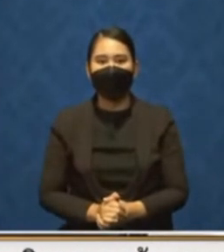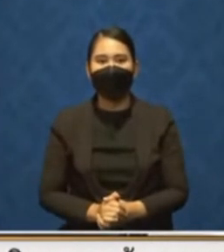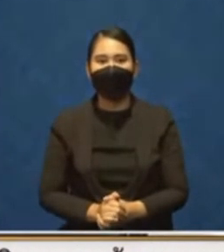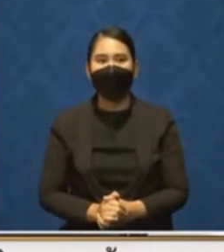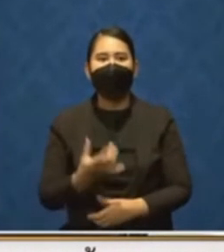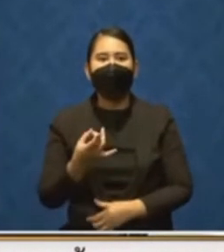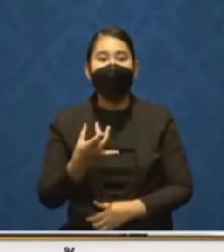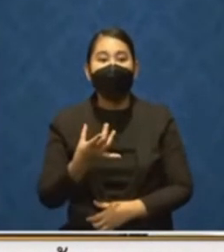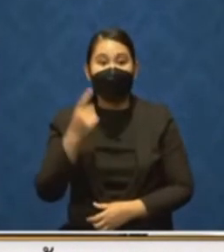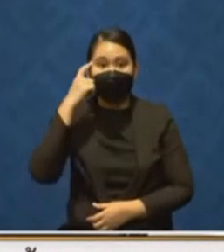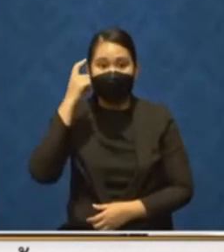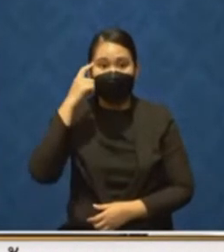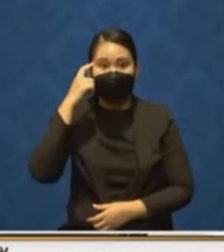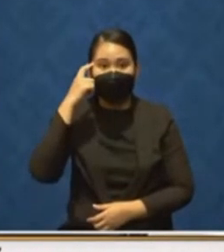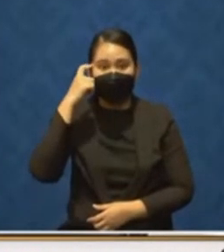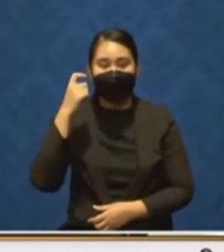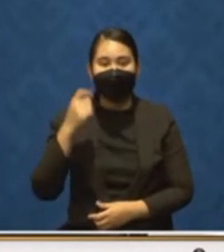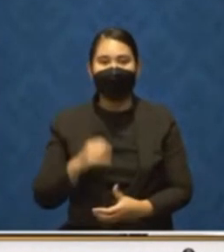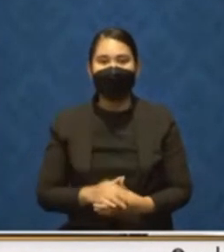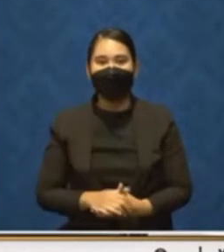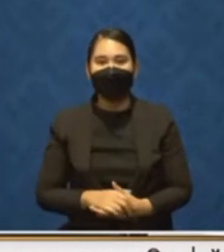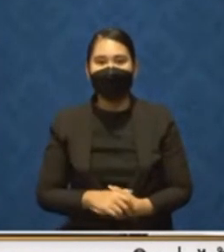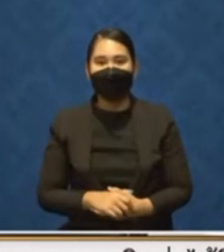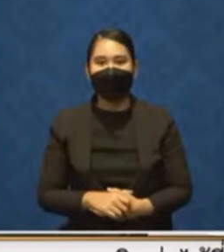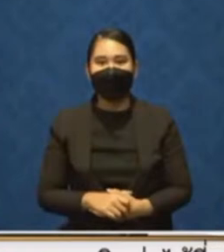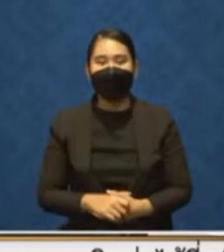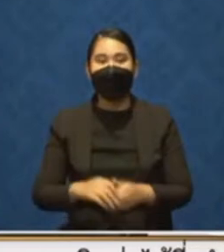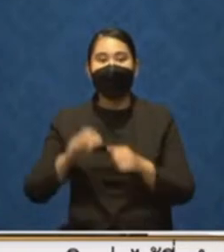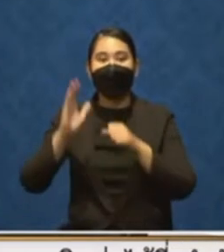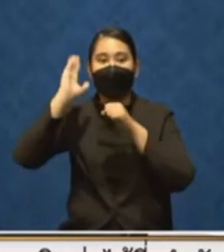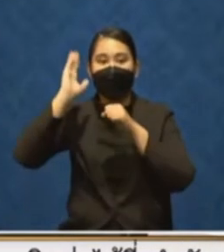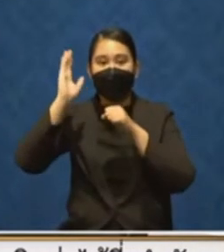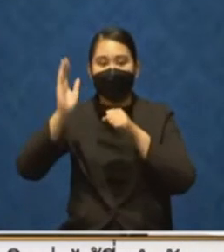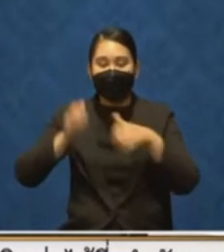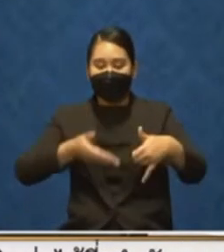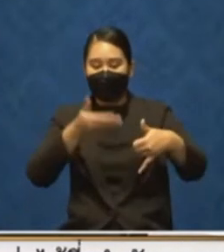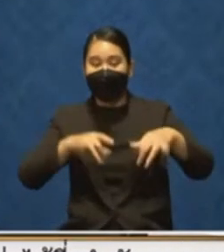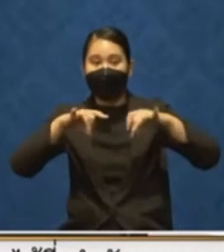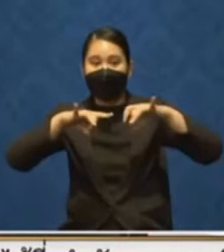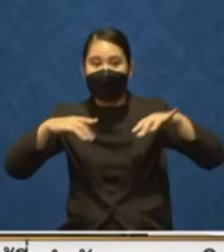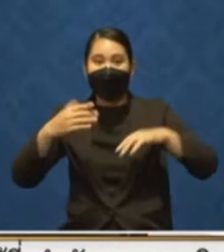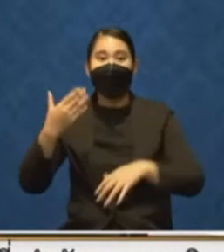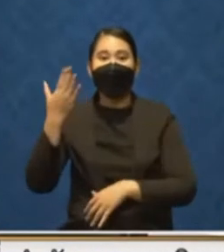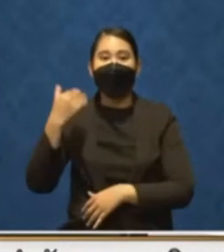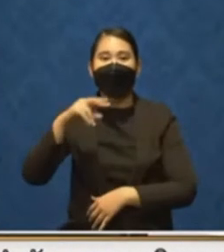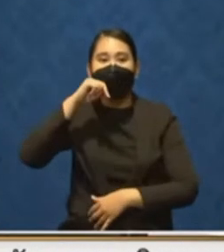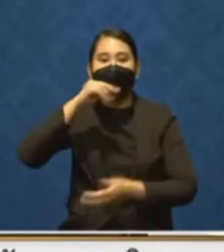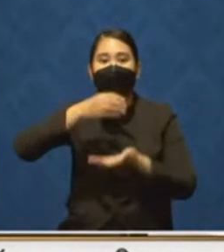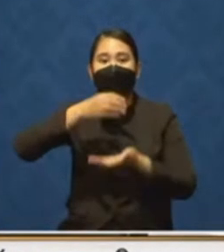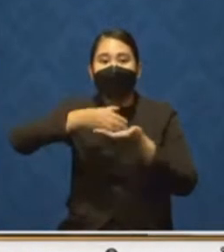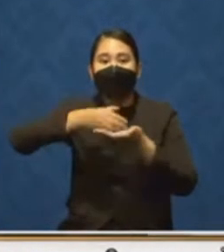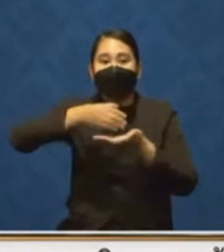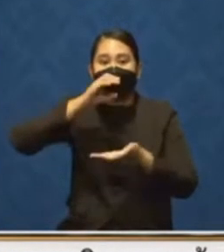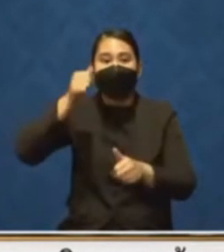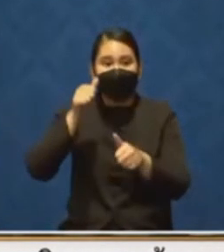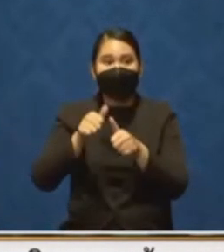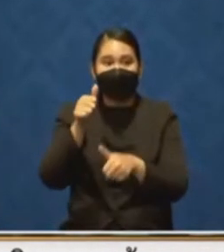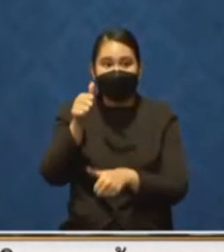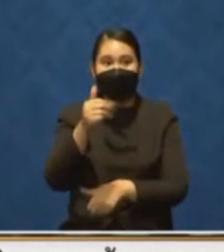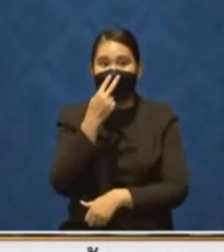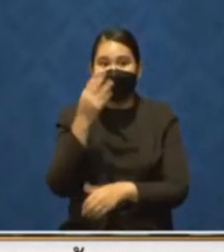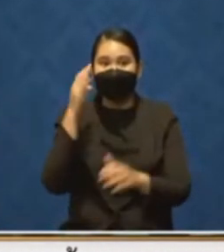อะไรไม่รับประทานกันอภิปรายไม่ไว้วางใจครั้งที่แล้วท่านประธานจำน้ำดื่มขวดนี้ได้มั้ยฮะอ่ะขึ้น